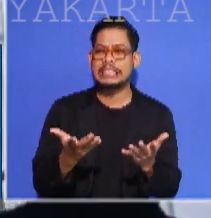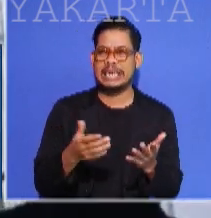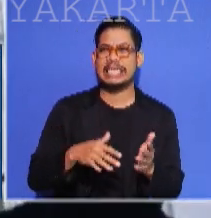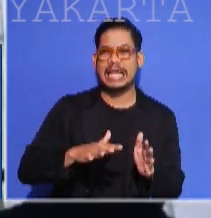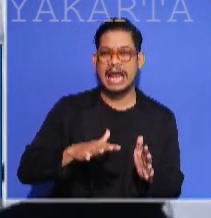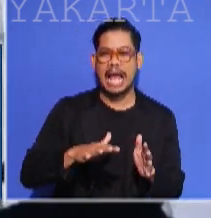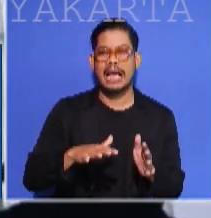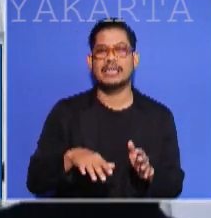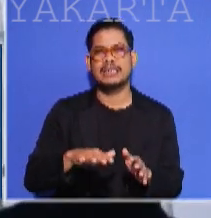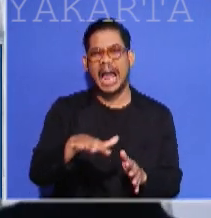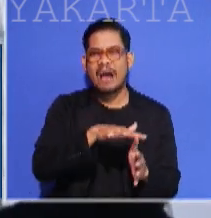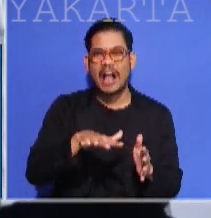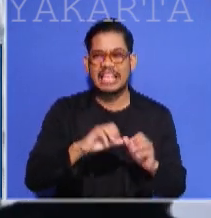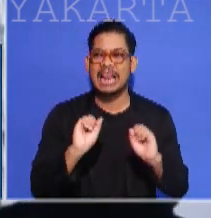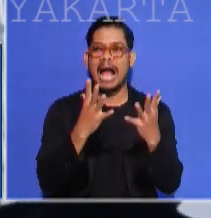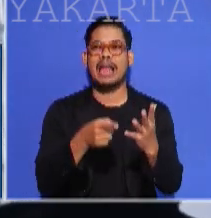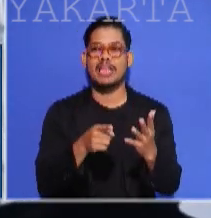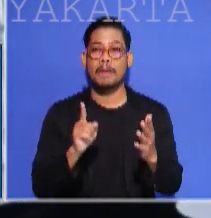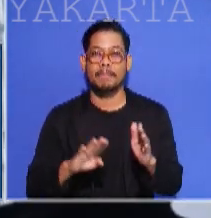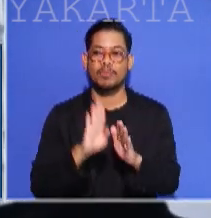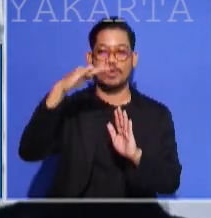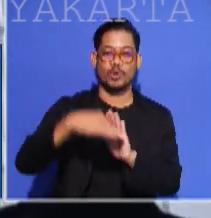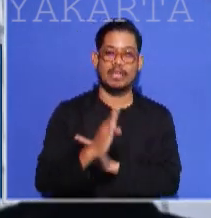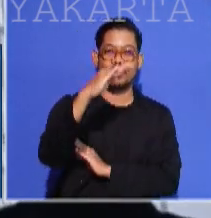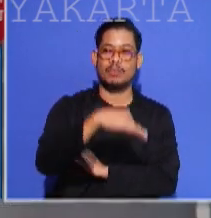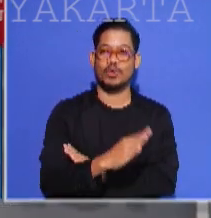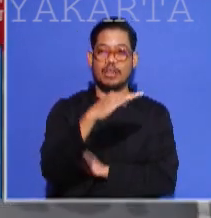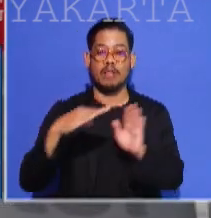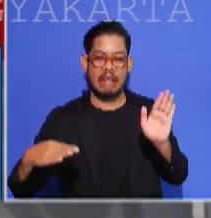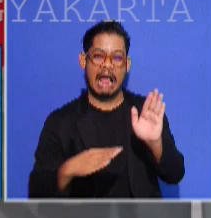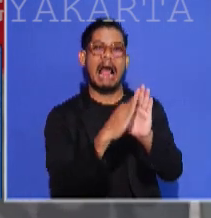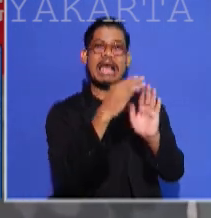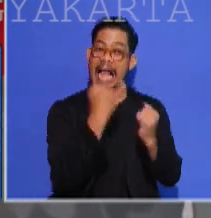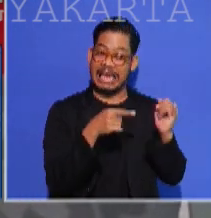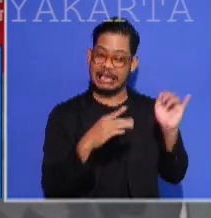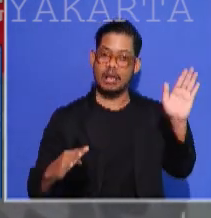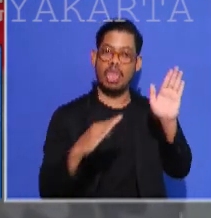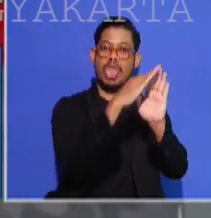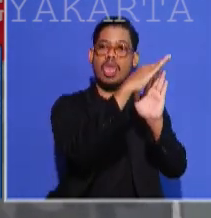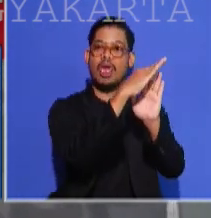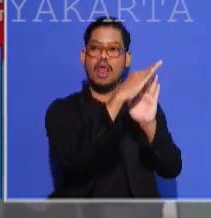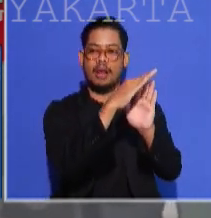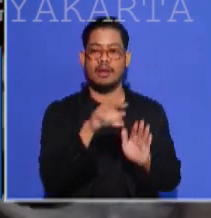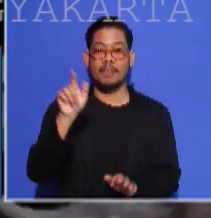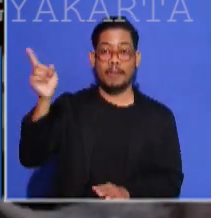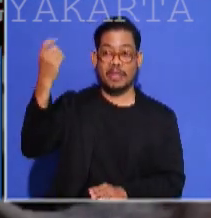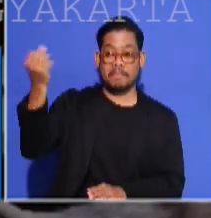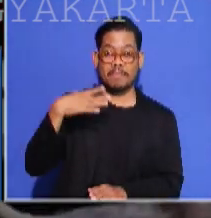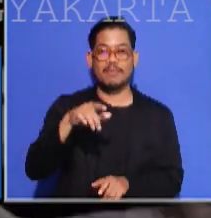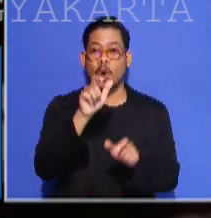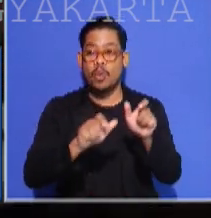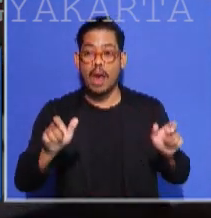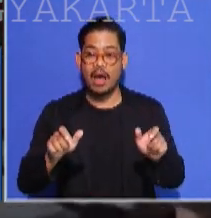karena memiliki kontur berbukit dan tanjakan ekstrem pihak kepolisian pun menghimbau kepada seluruh pengendara yang melintas di gidik Purwo